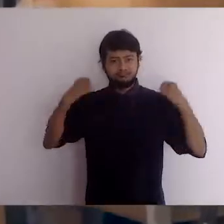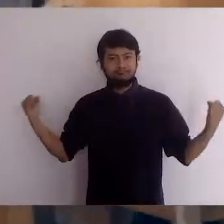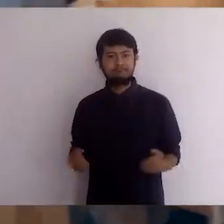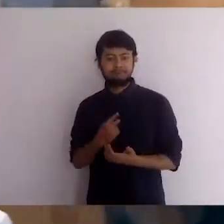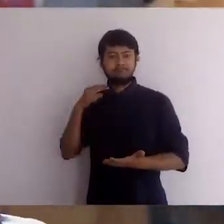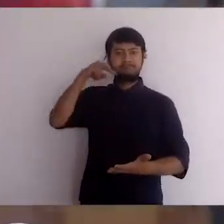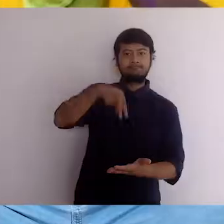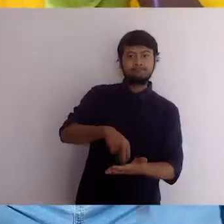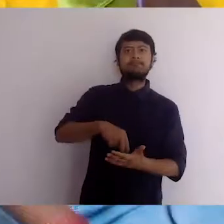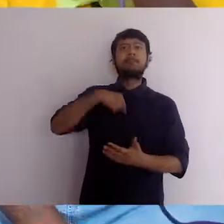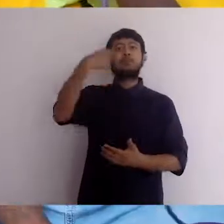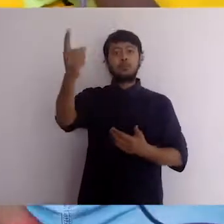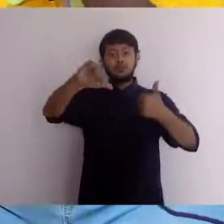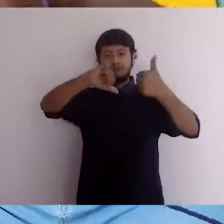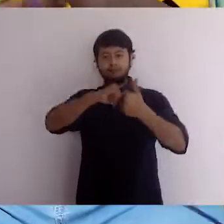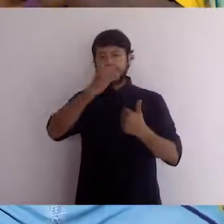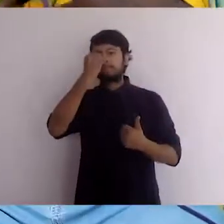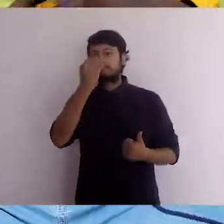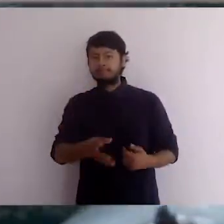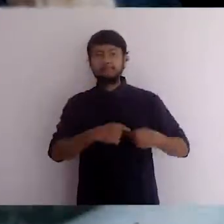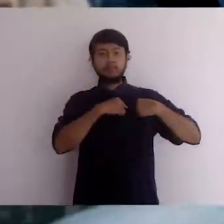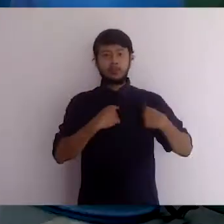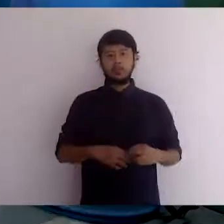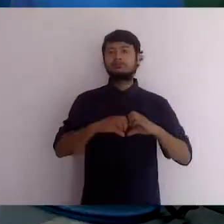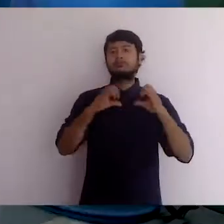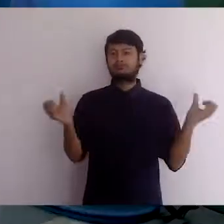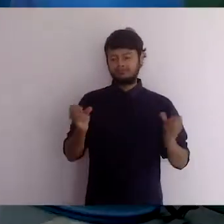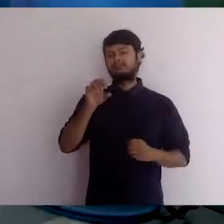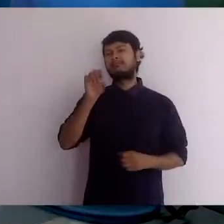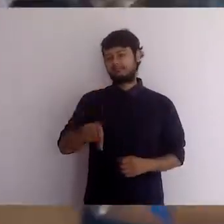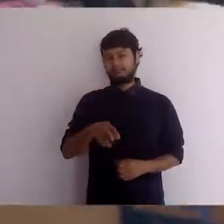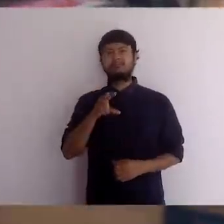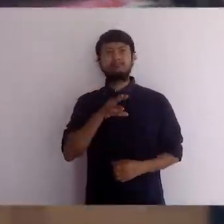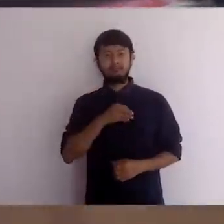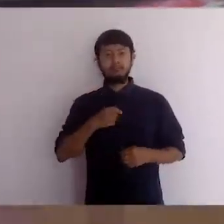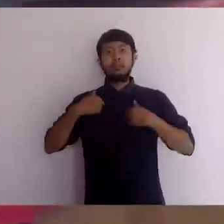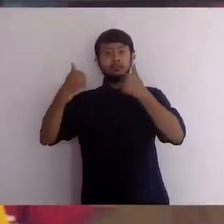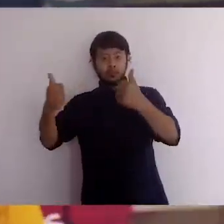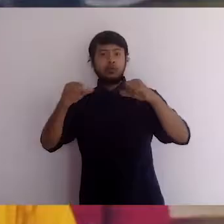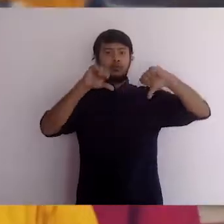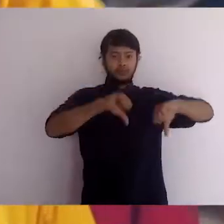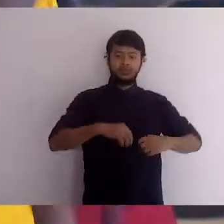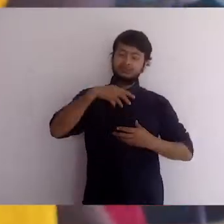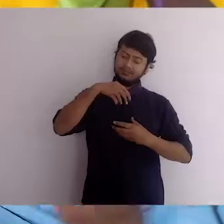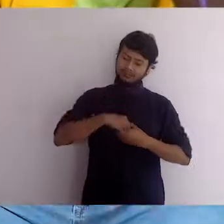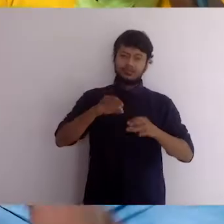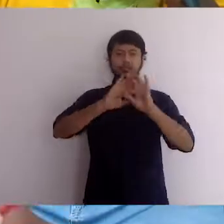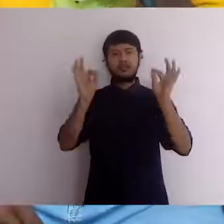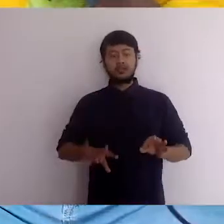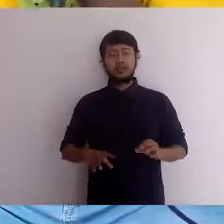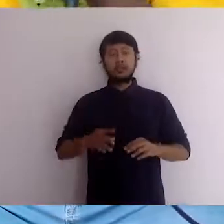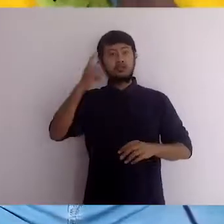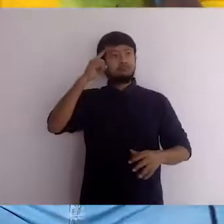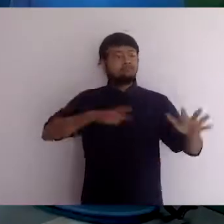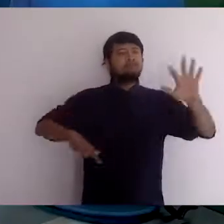अपने खुद के कल से, सिर्फ डरता हूँ मैं अपने खुद के दिल से। मैं हीरो में ही विलन, बाकी सब बड़े छोटे चीजों को